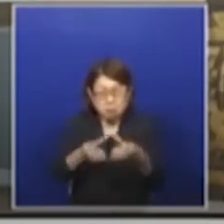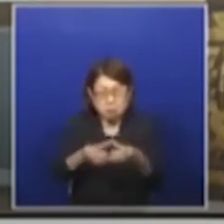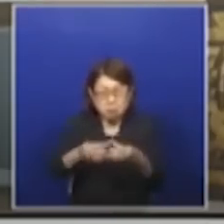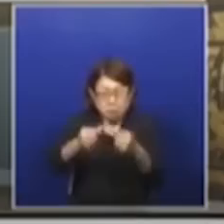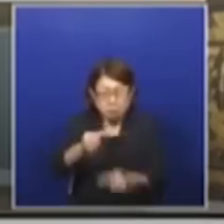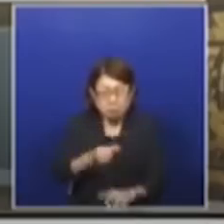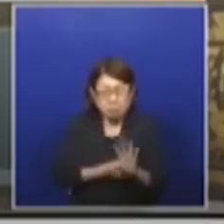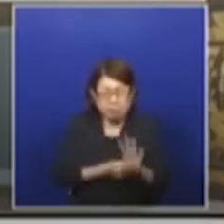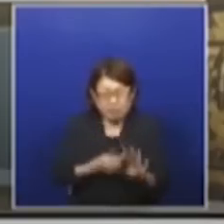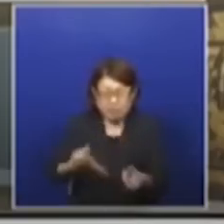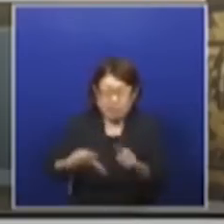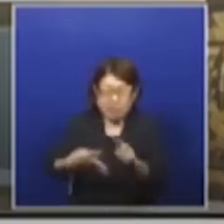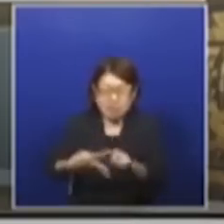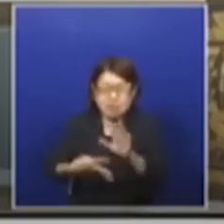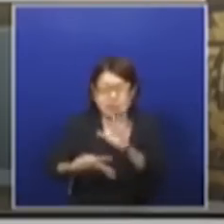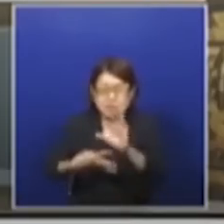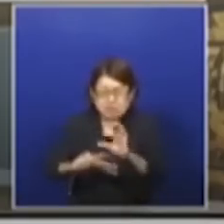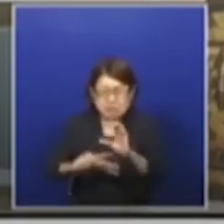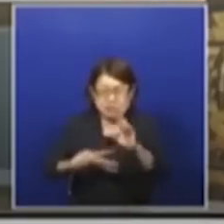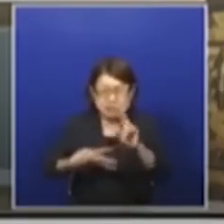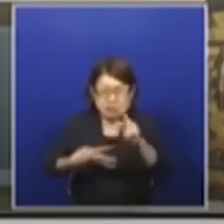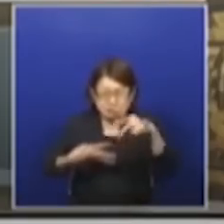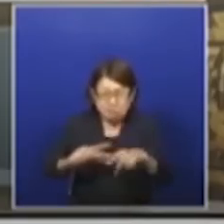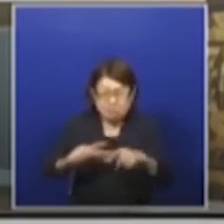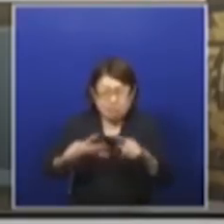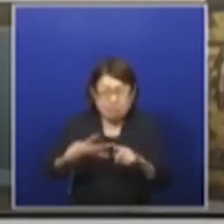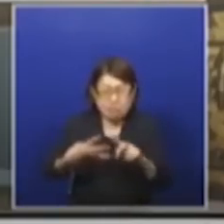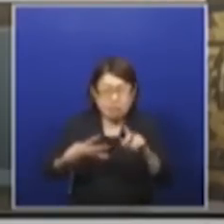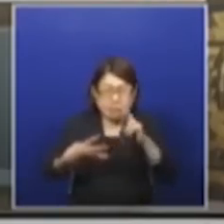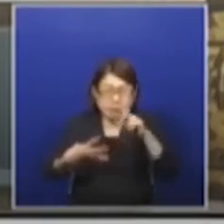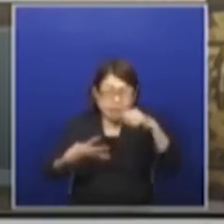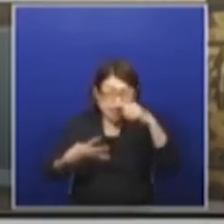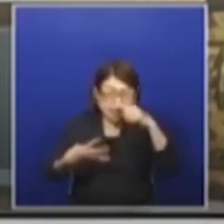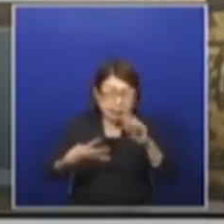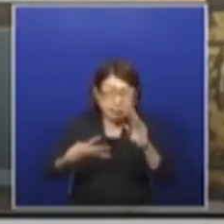ครือ CP ไทยเบฟ SCG และชอการช่าง